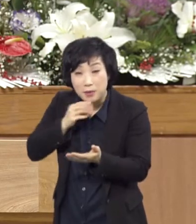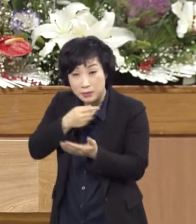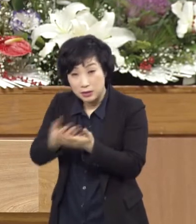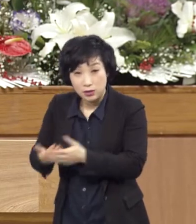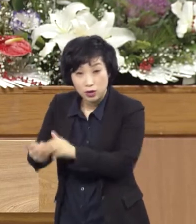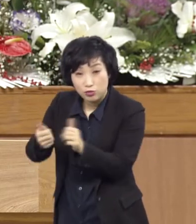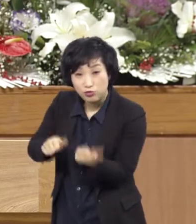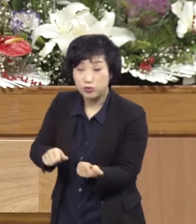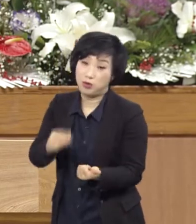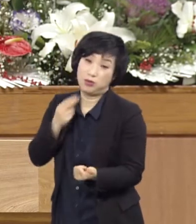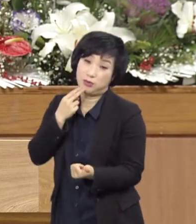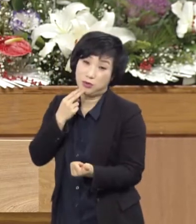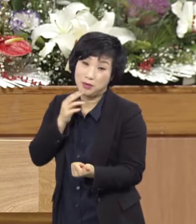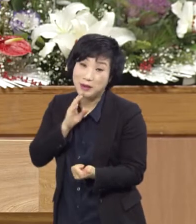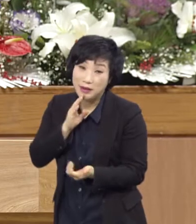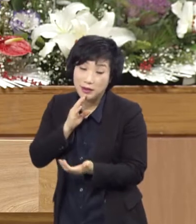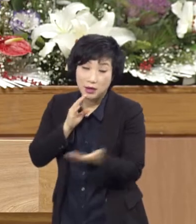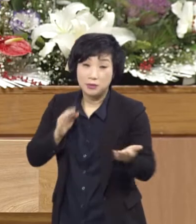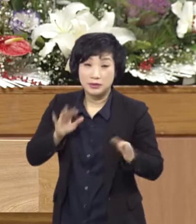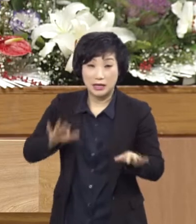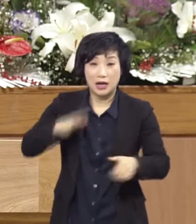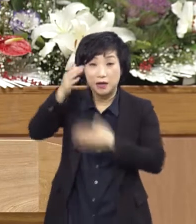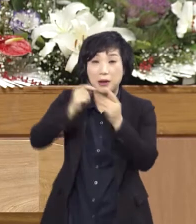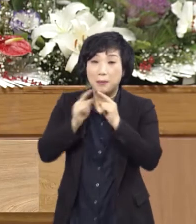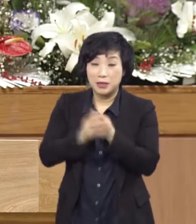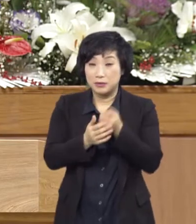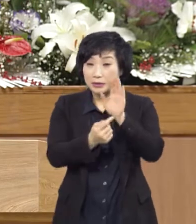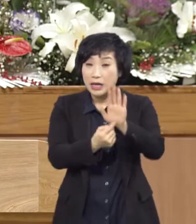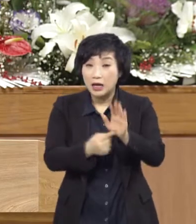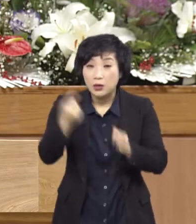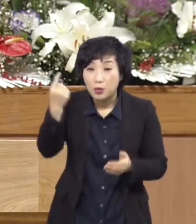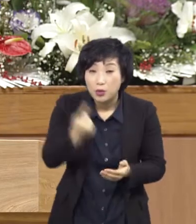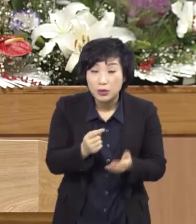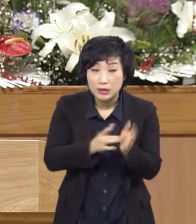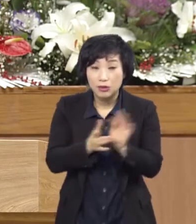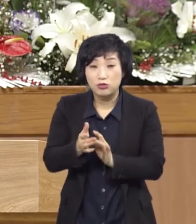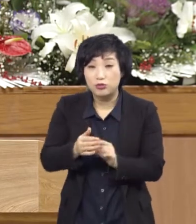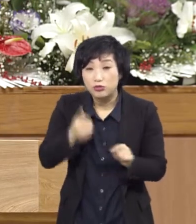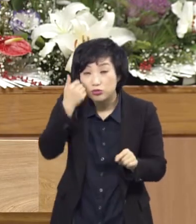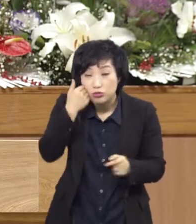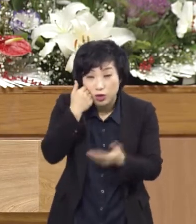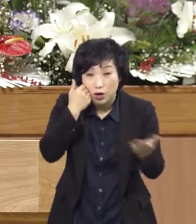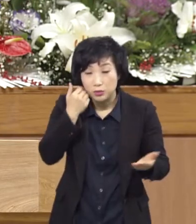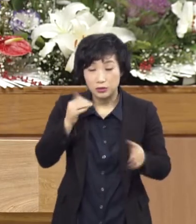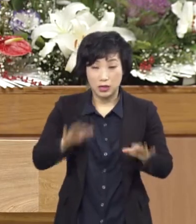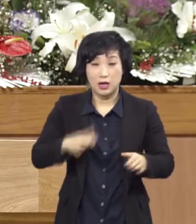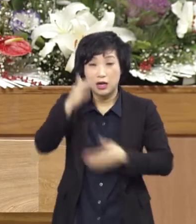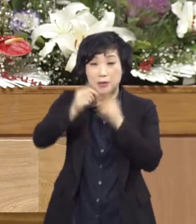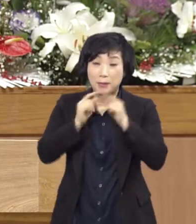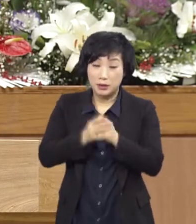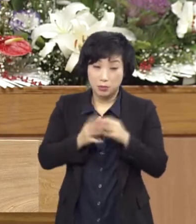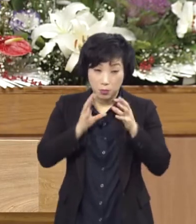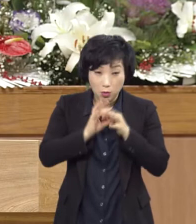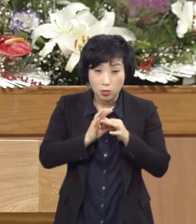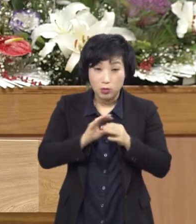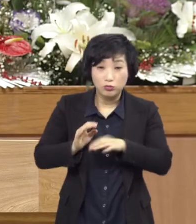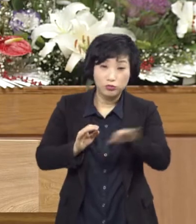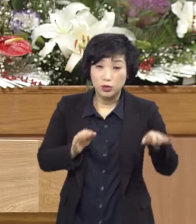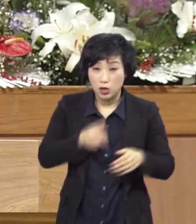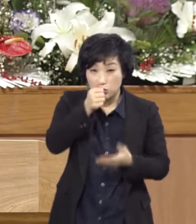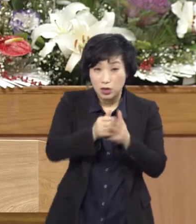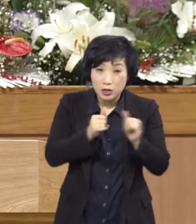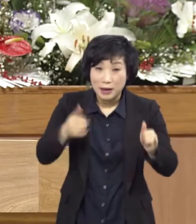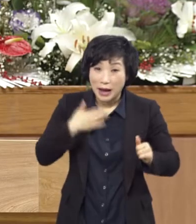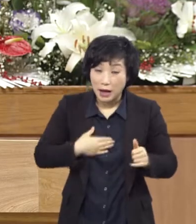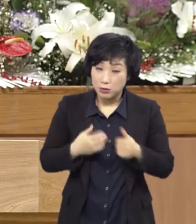존재요. 하나님이 말씀으로 나타나신 것은 말씀 우리가 죄인임을 깨닫고 죄로 지옥 간다는 사실을